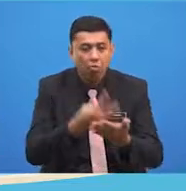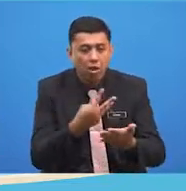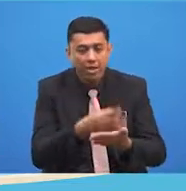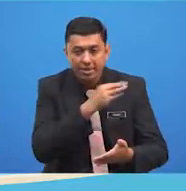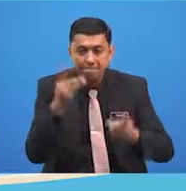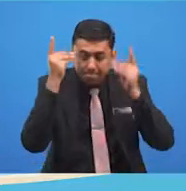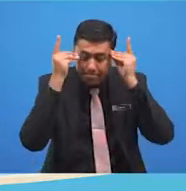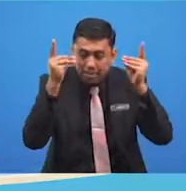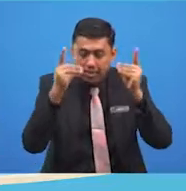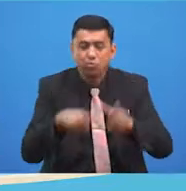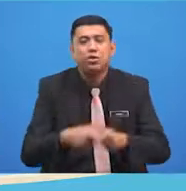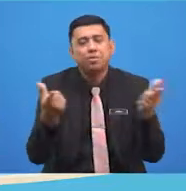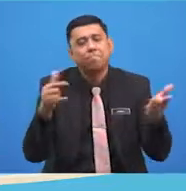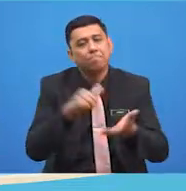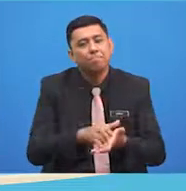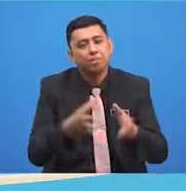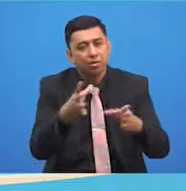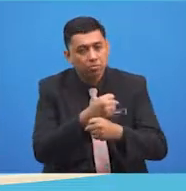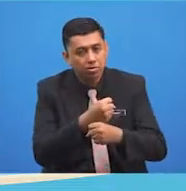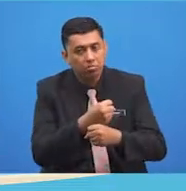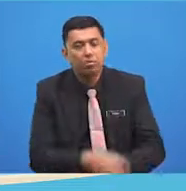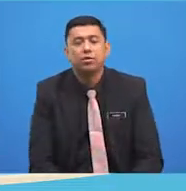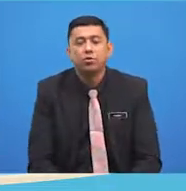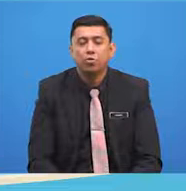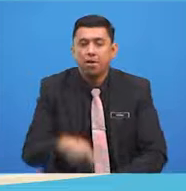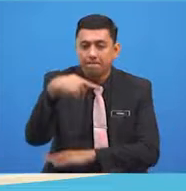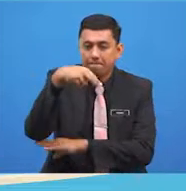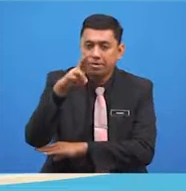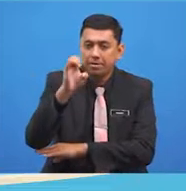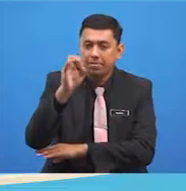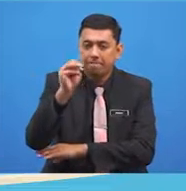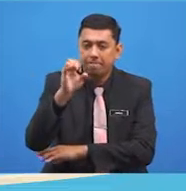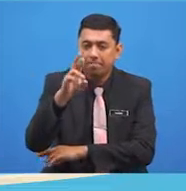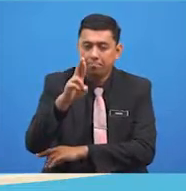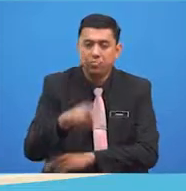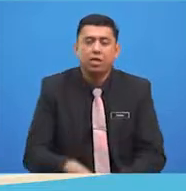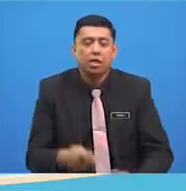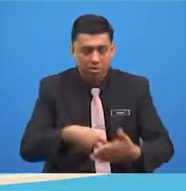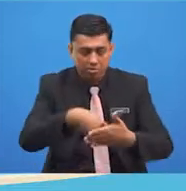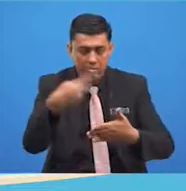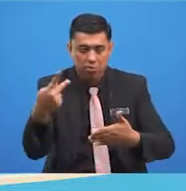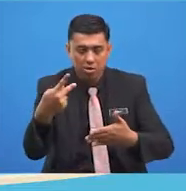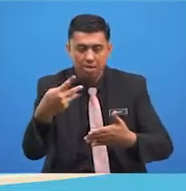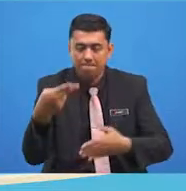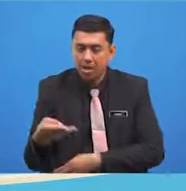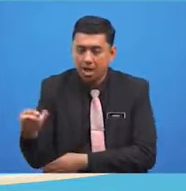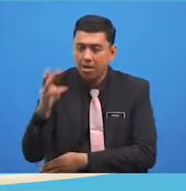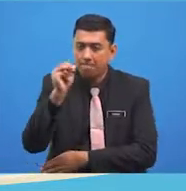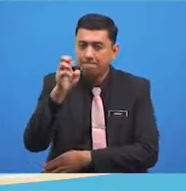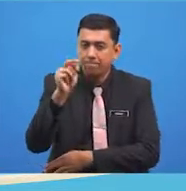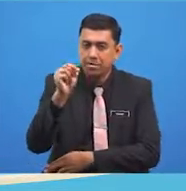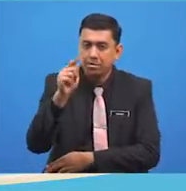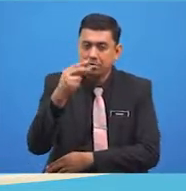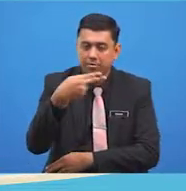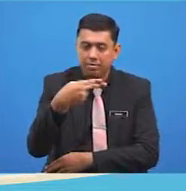pendidikan. Selain itu, terdapat juga sektor prima iaitu merupakan kegiatan yang mengeluarkan bahan mentah terus